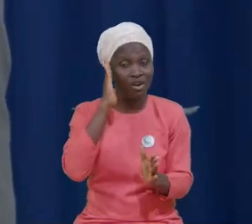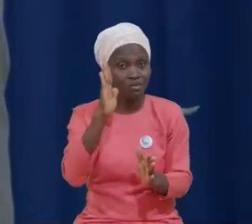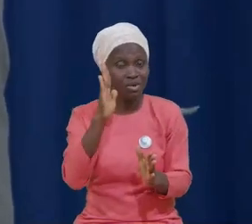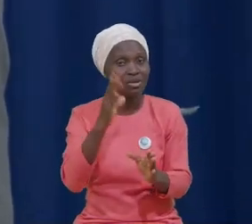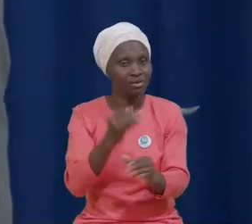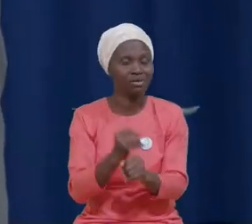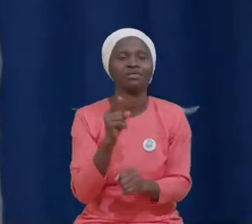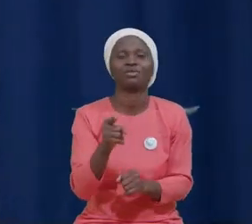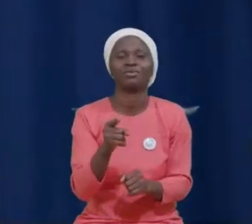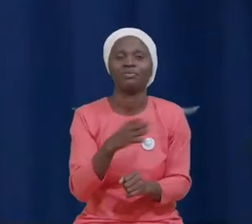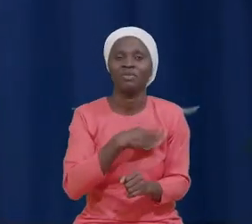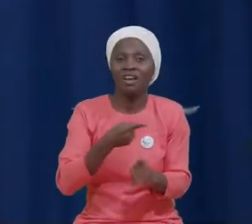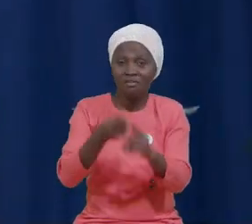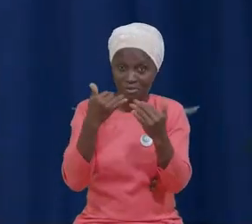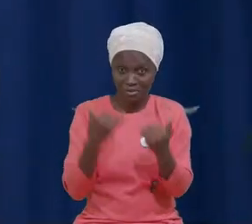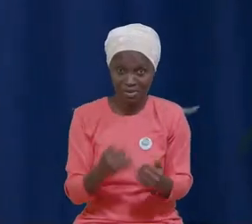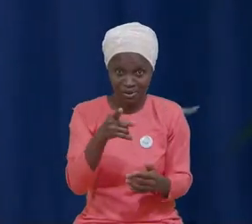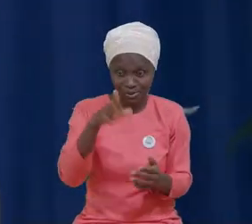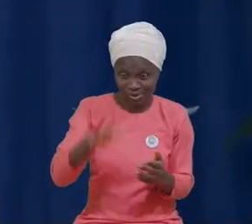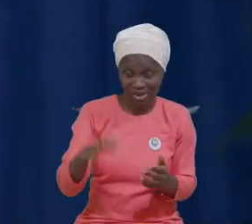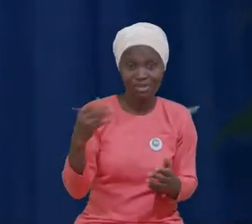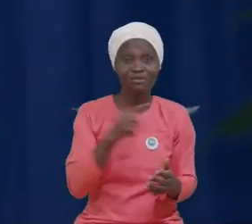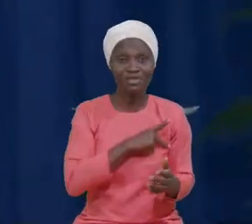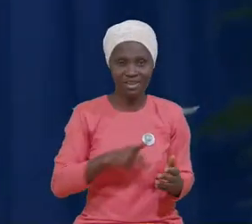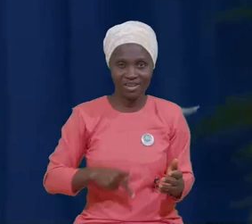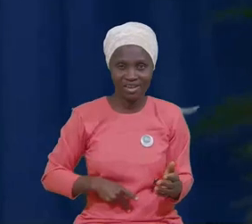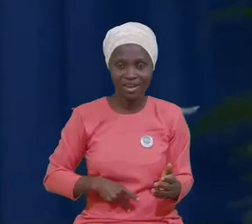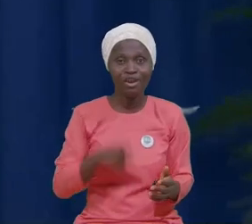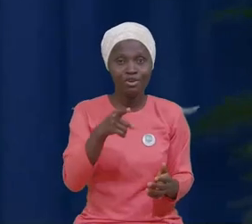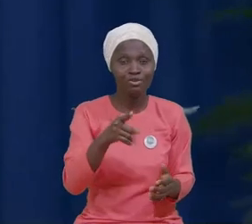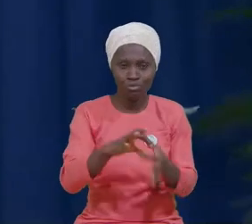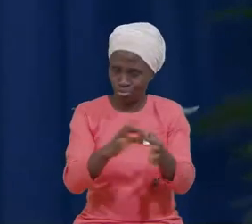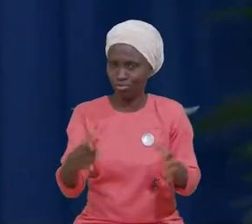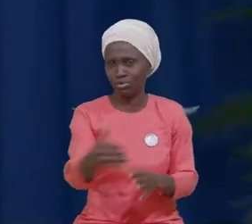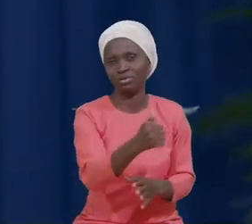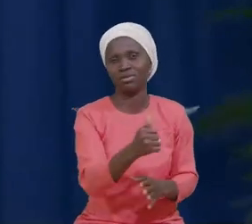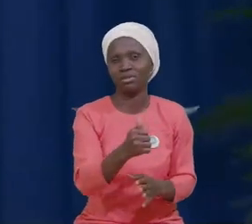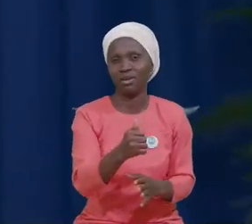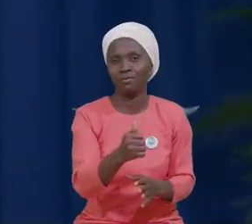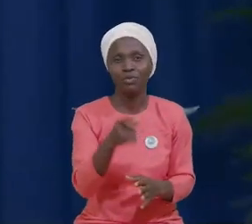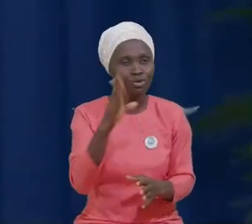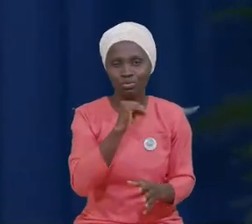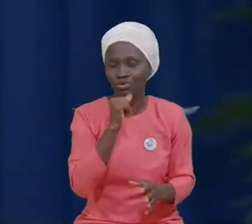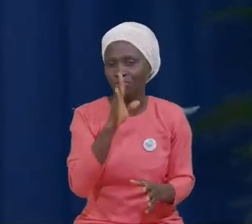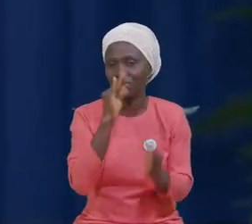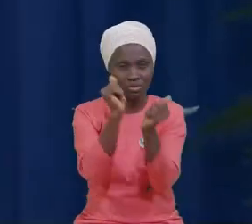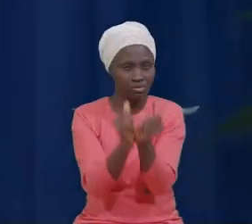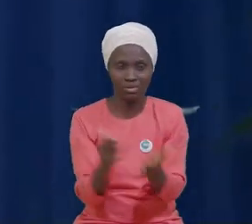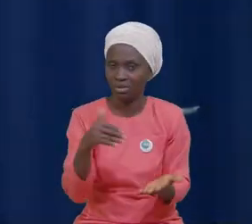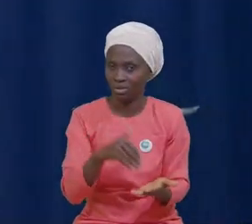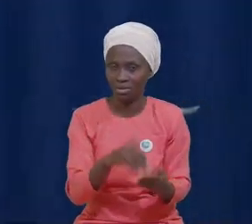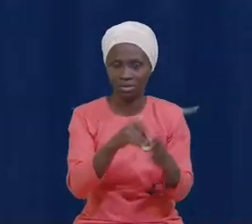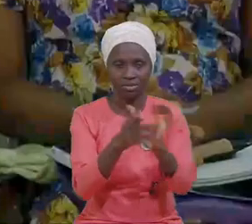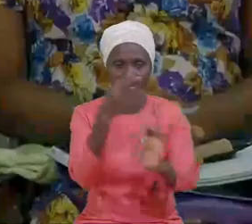gens vont te recevoir pas de maintenant. Enfant du roi, tu te détaches des liens. Tu ne seras plus un